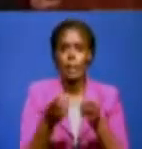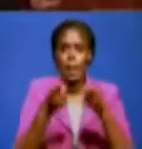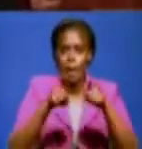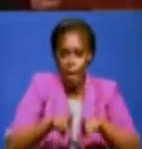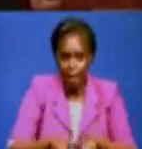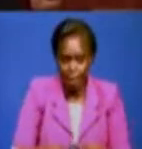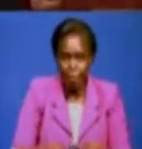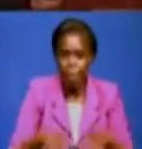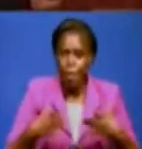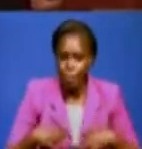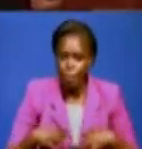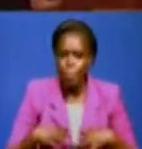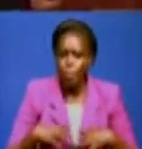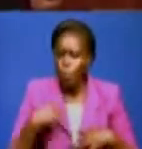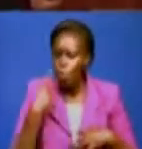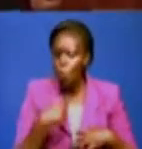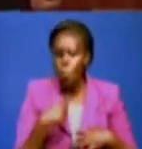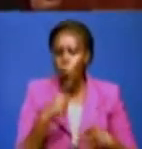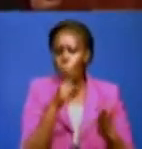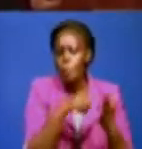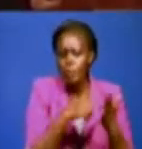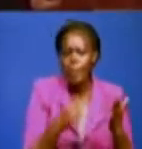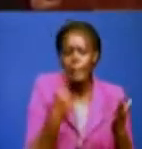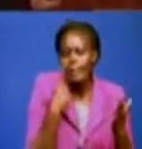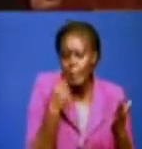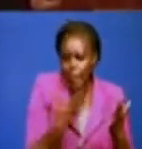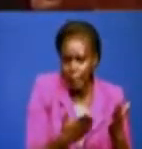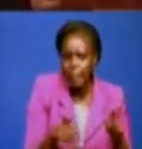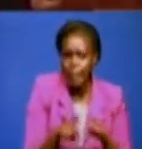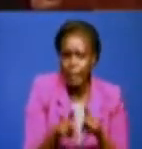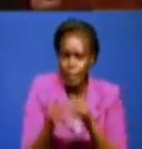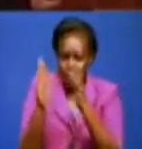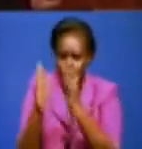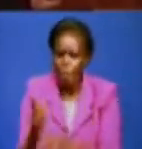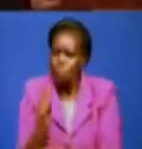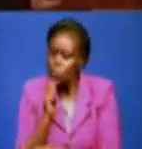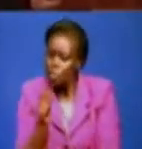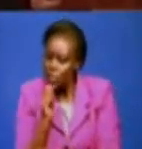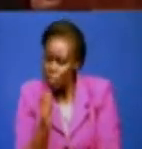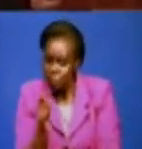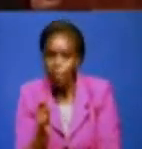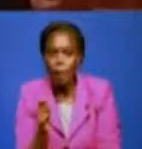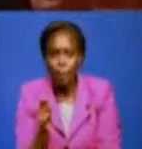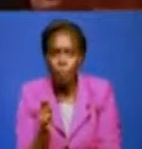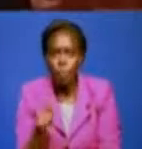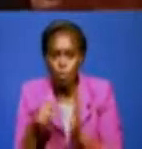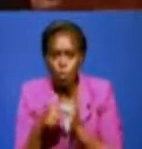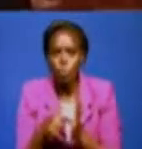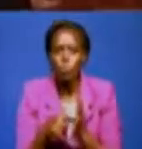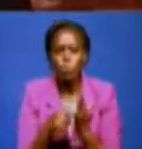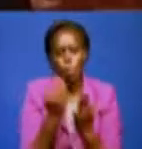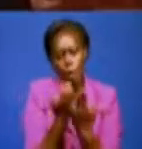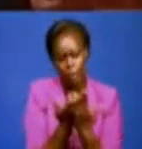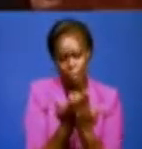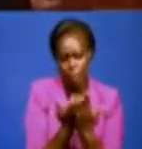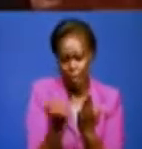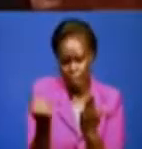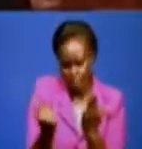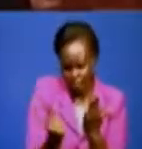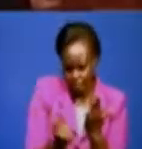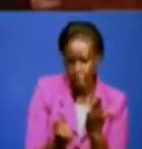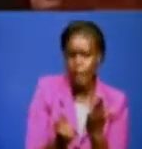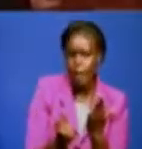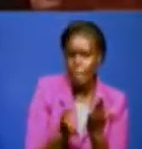wale wanaoweza kushtaki, na yule mshtakiwa mwenyewe pia apewe nafasi nzuri ya kuweza kuangalia stakabadhi zake atakazojitetea, ili